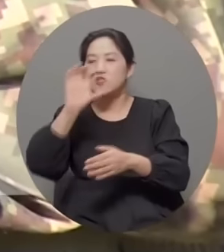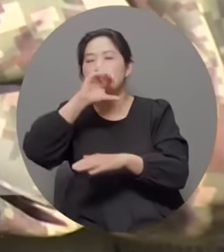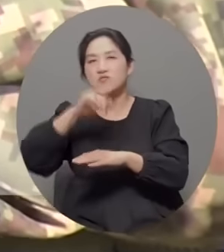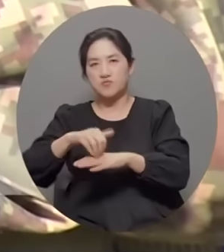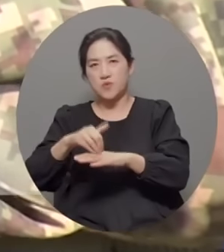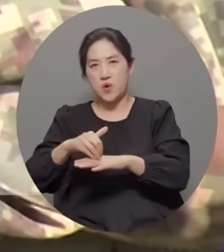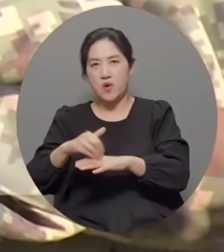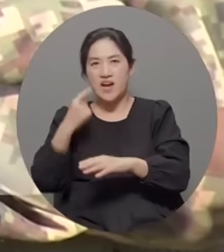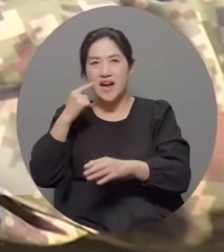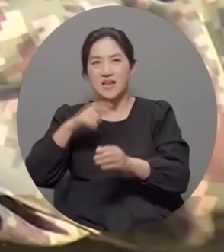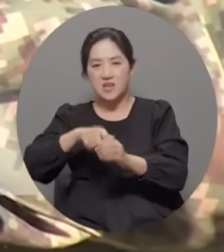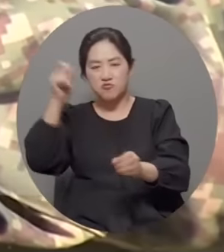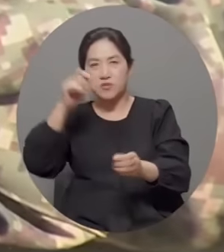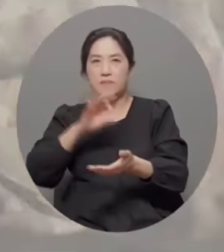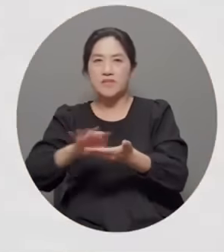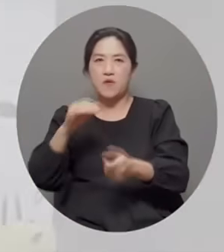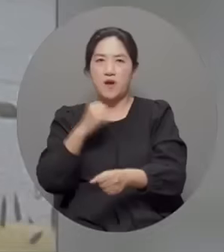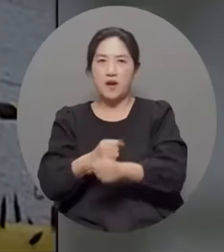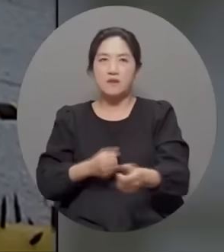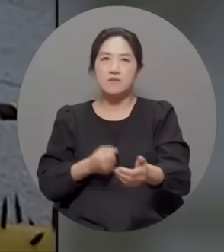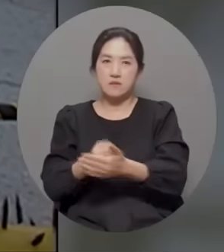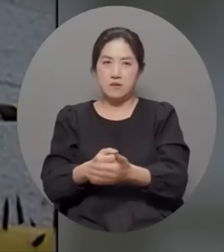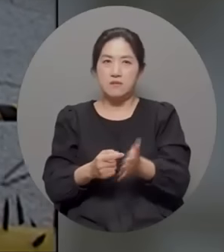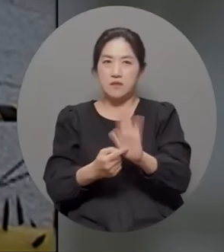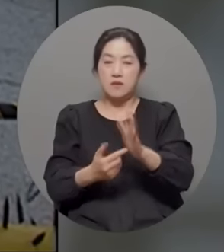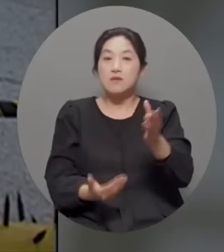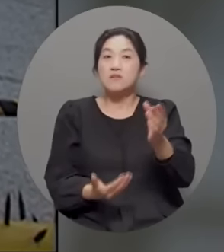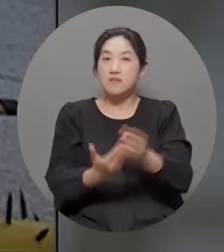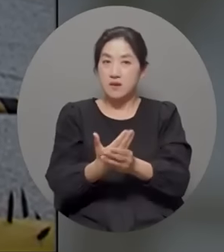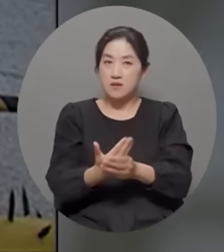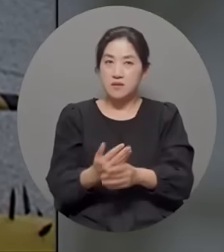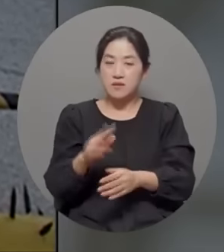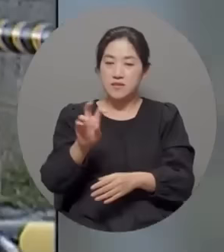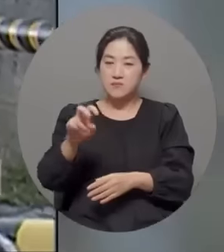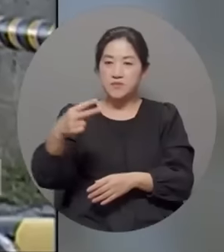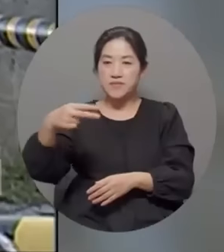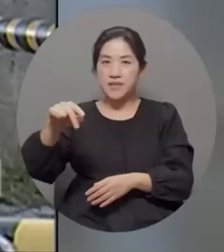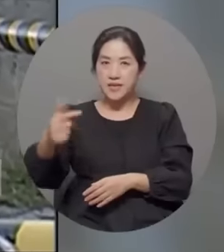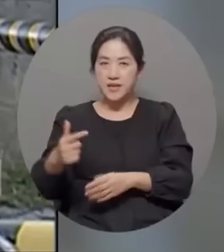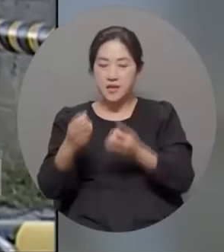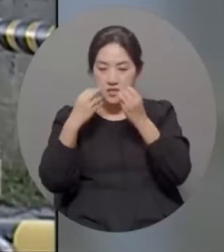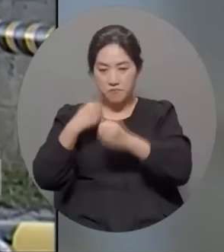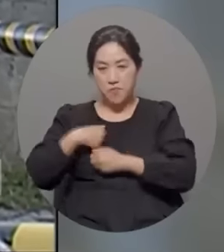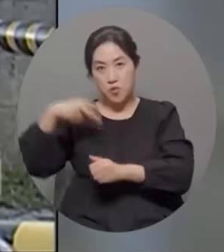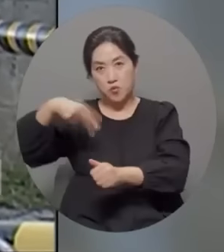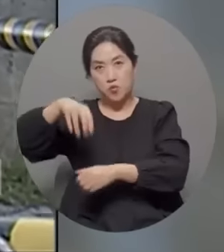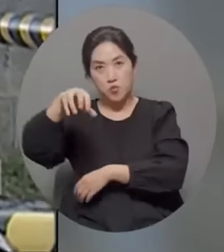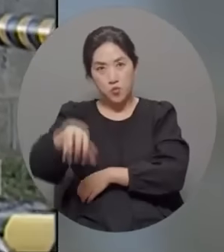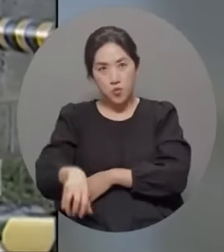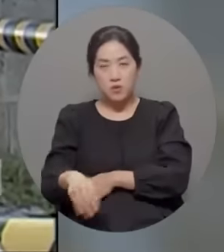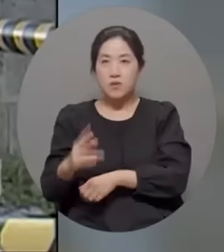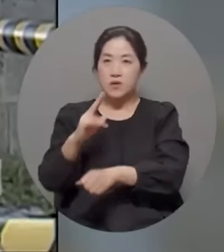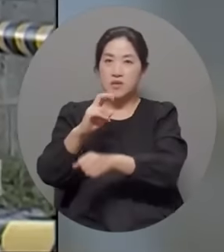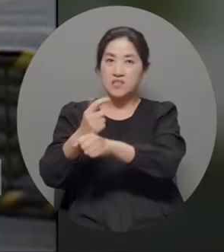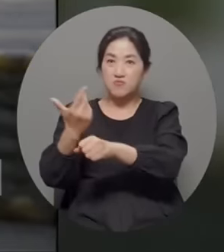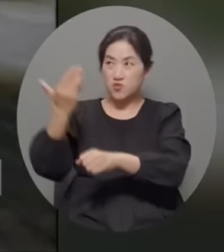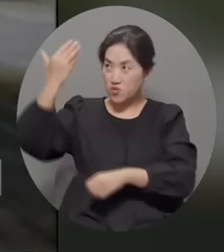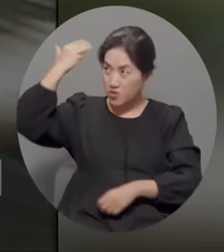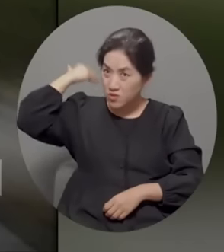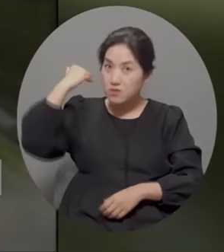수류탄만을 사용하겠다고 밝혔습니다. 사고가 난 32사단 신병 교육대에서는 26년 전인